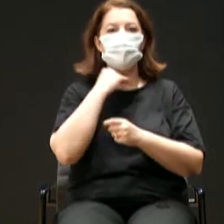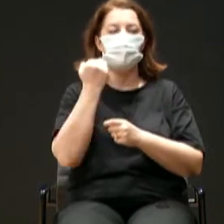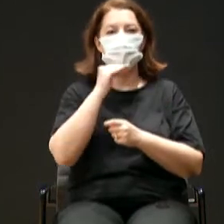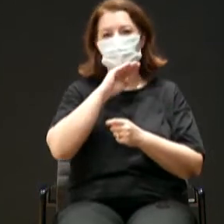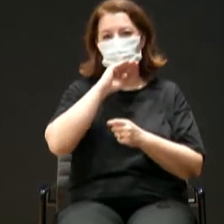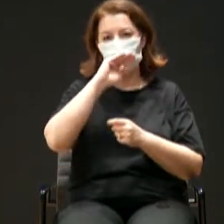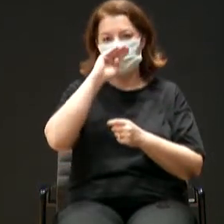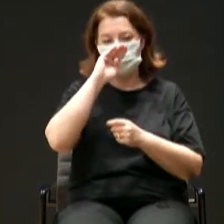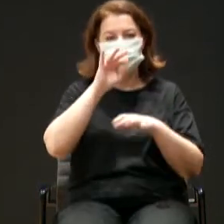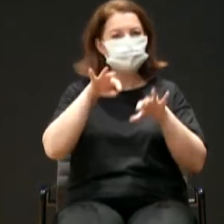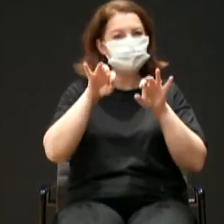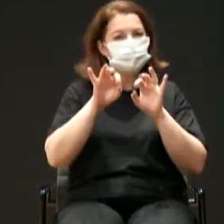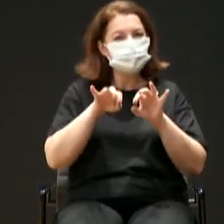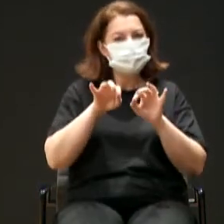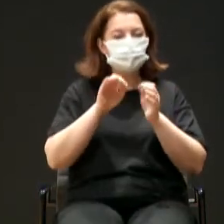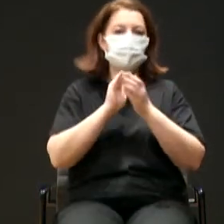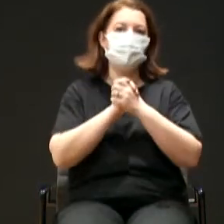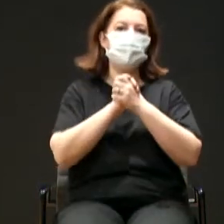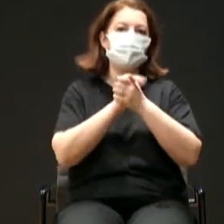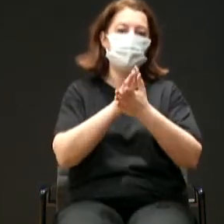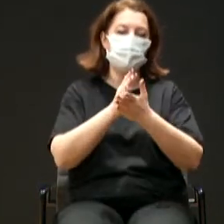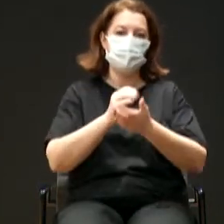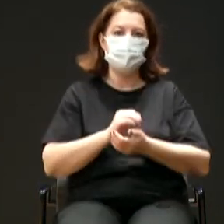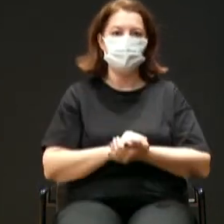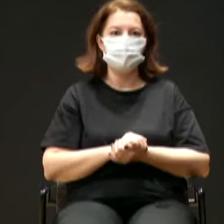Bayramı'nı şimdiden tebrik ediyorum.